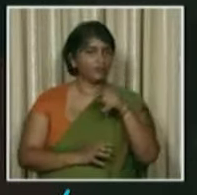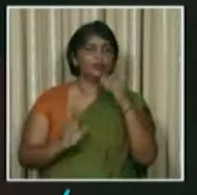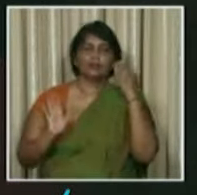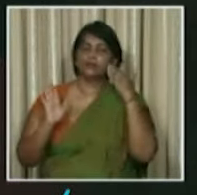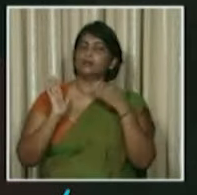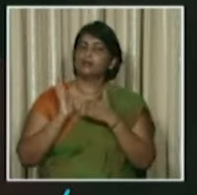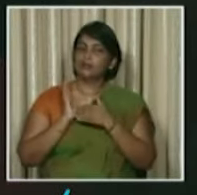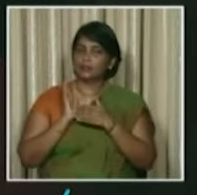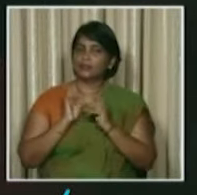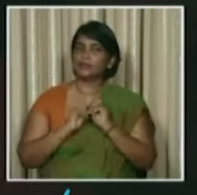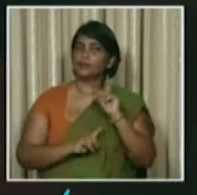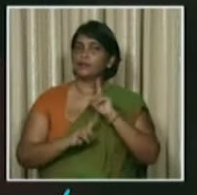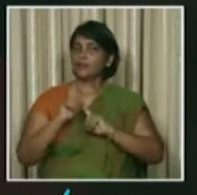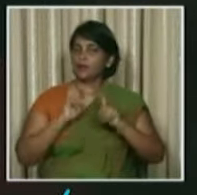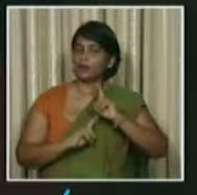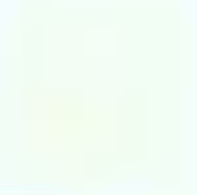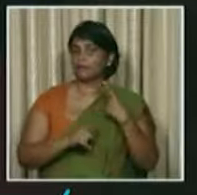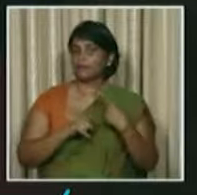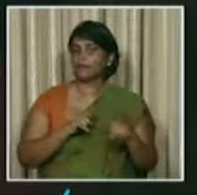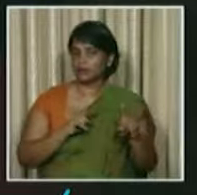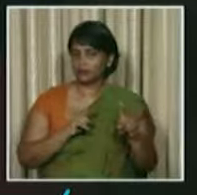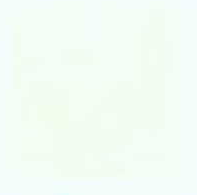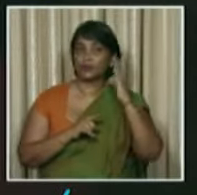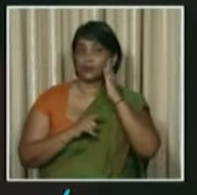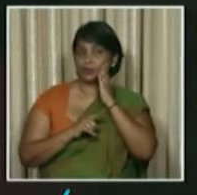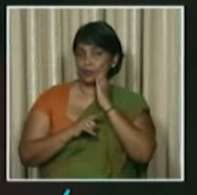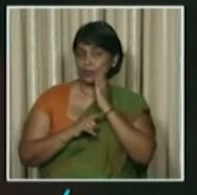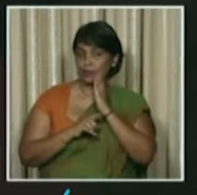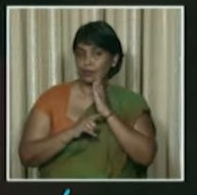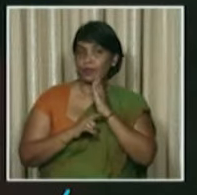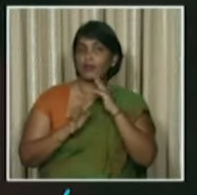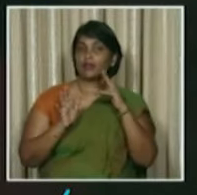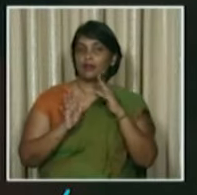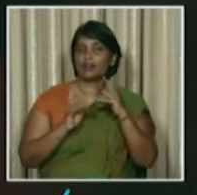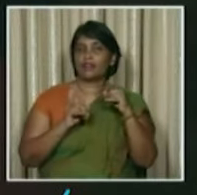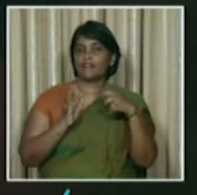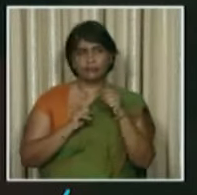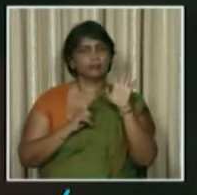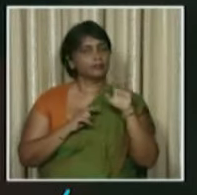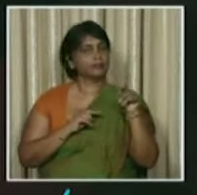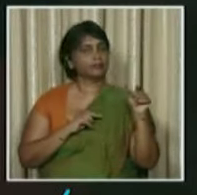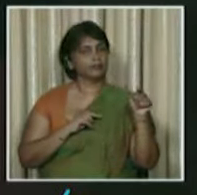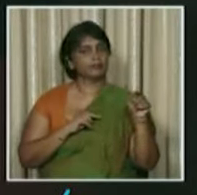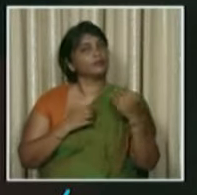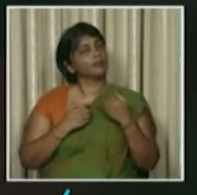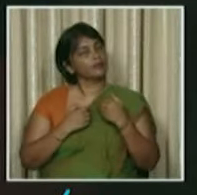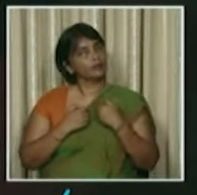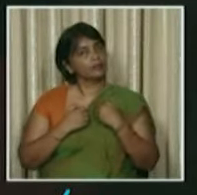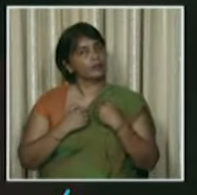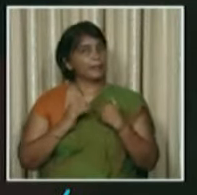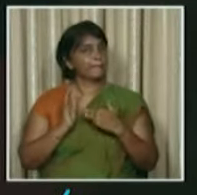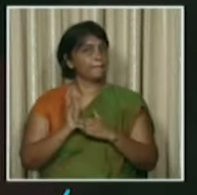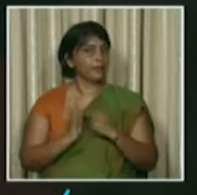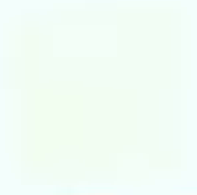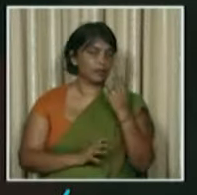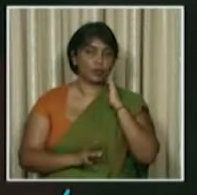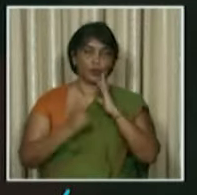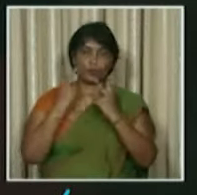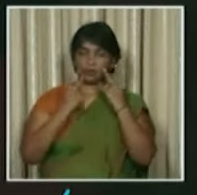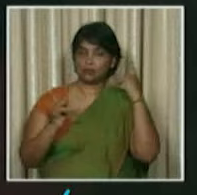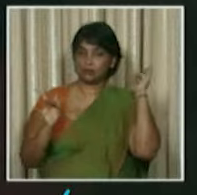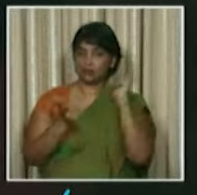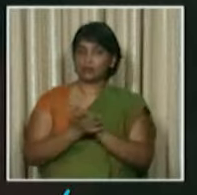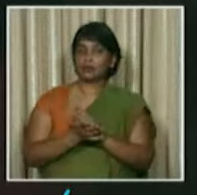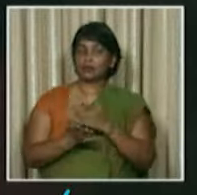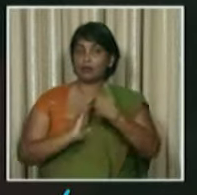සම්බන්ධව පාර්ලිමේන්තුවේ අනුමැතිය අරන් තියෙන්නේ පිට රටක වීසා සඳහා $75ක් ගන්න විතරයි. අපේ ආවොත් මිලියන 2ක් ටුවරිස්ට්ලා